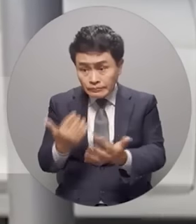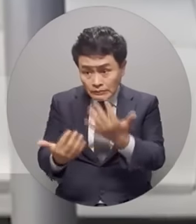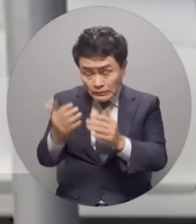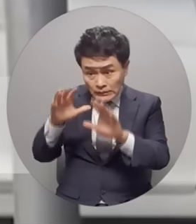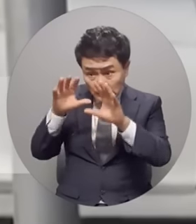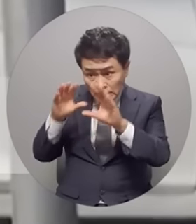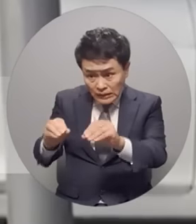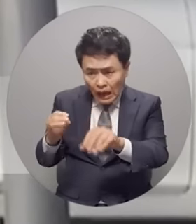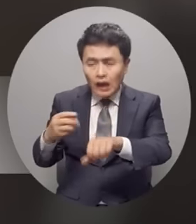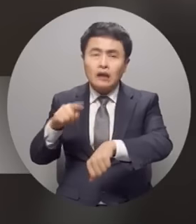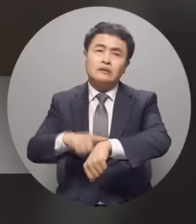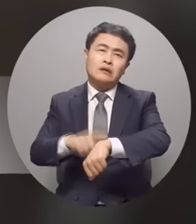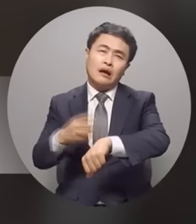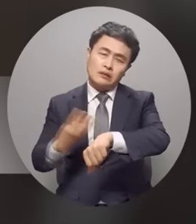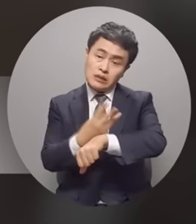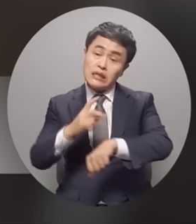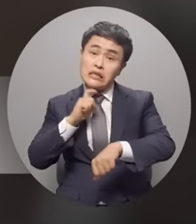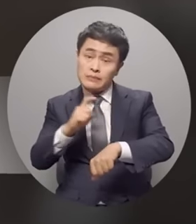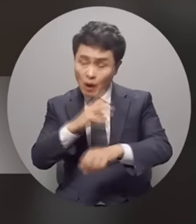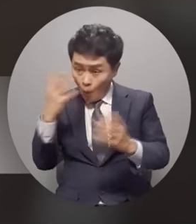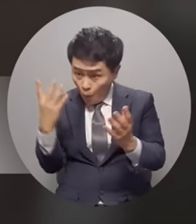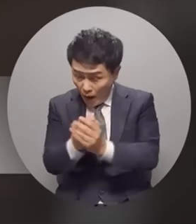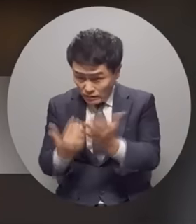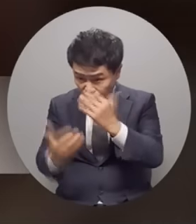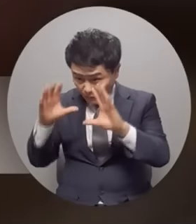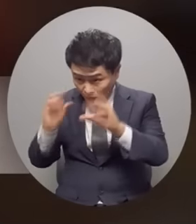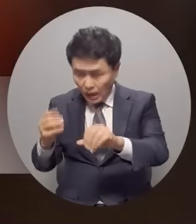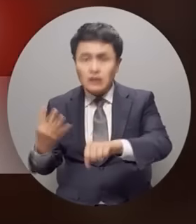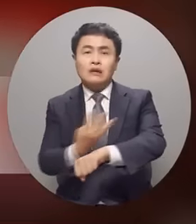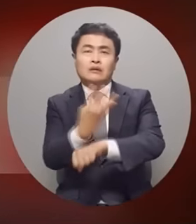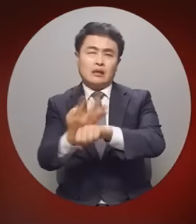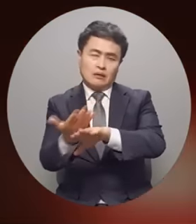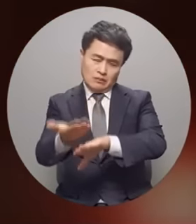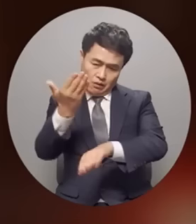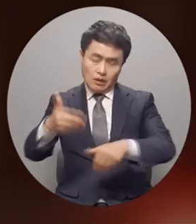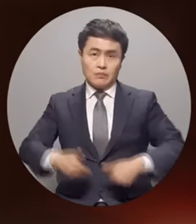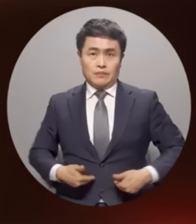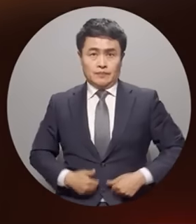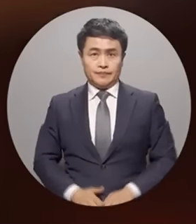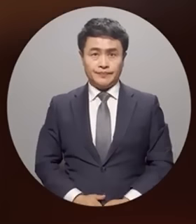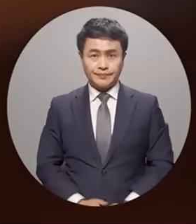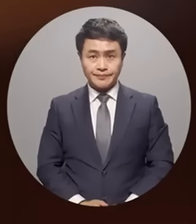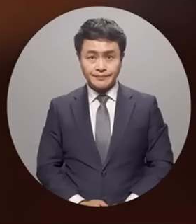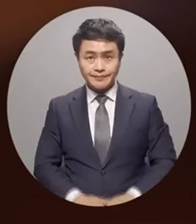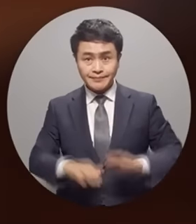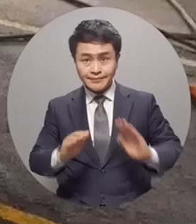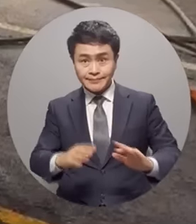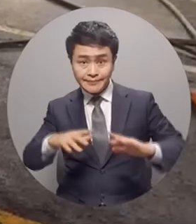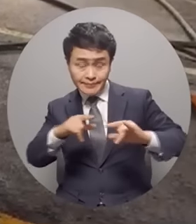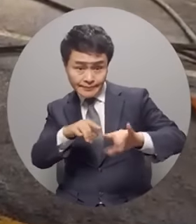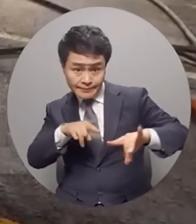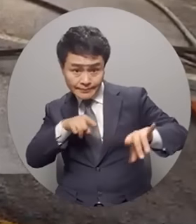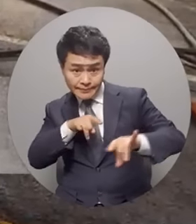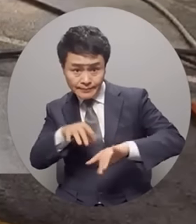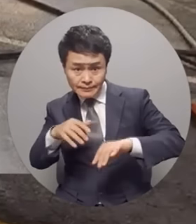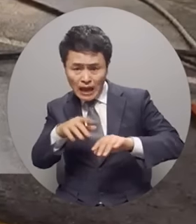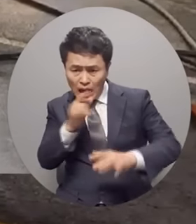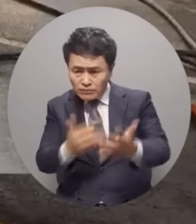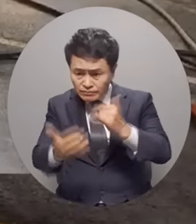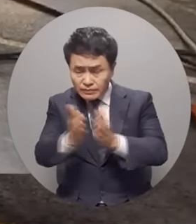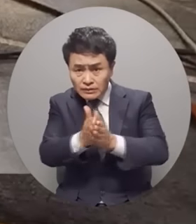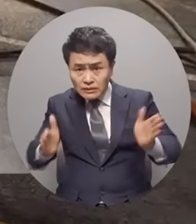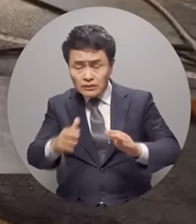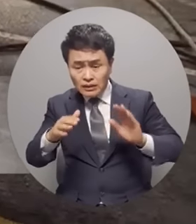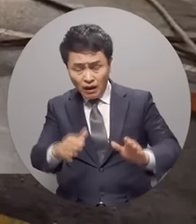잡는 데만 3시간 10분, 완전히 끄는 데는 4시간이 넘게 걸렸습니다. 전기차 특성상 한번 불이